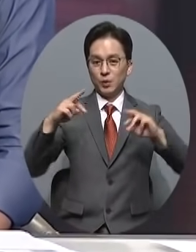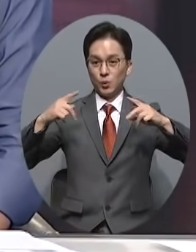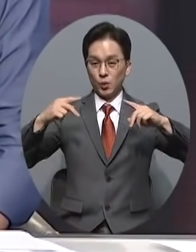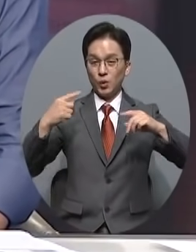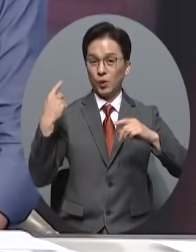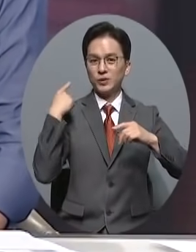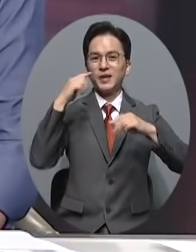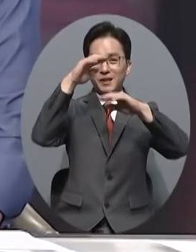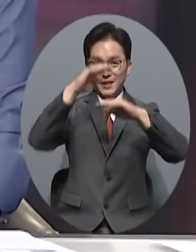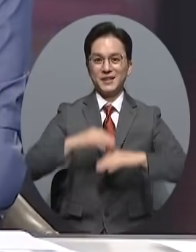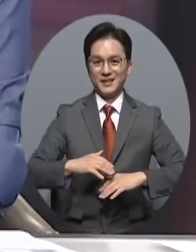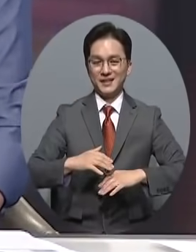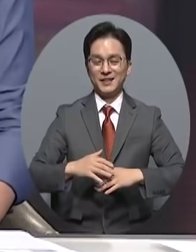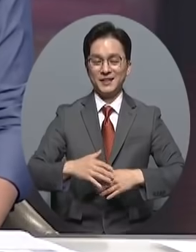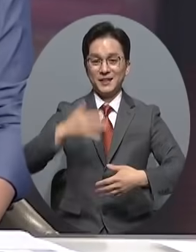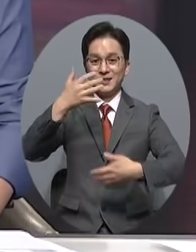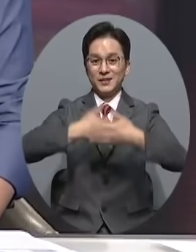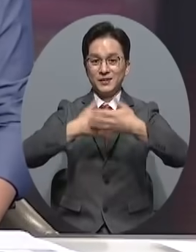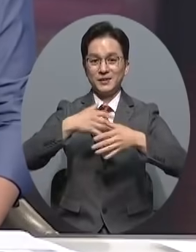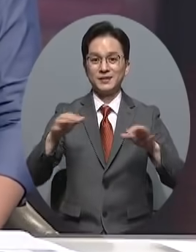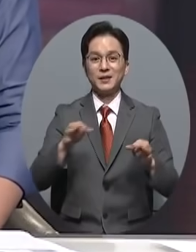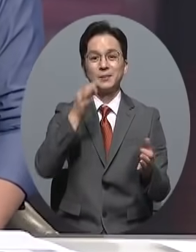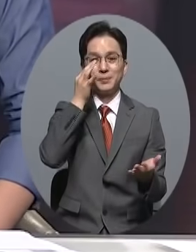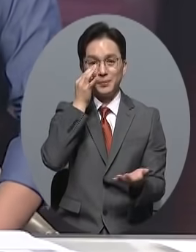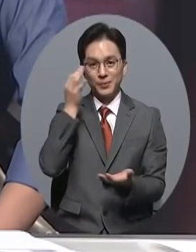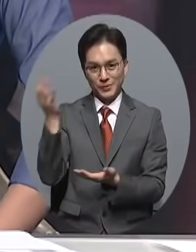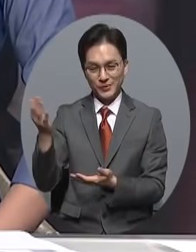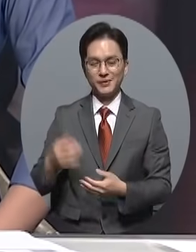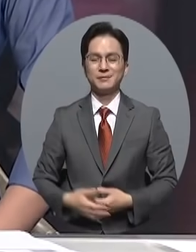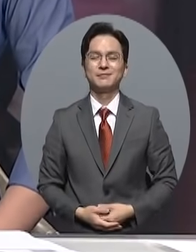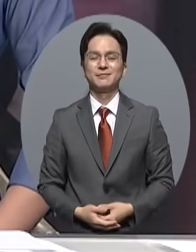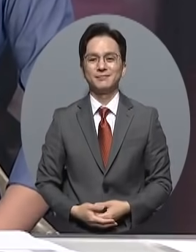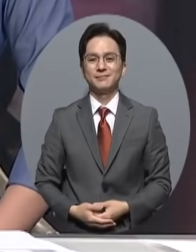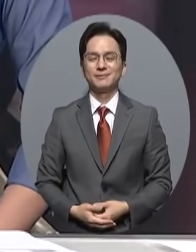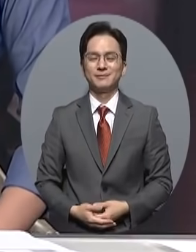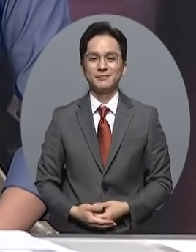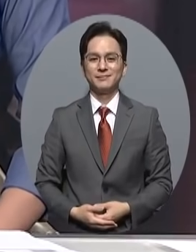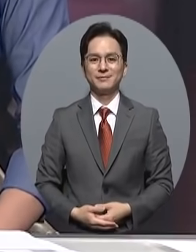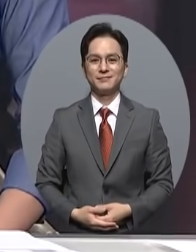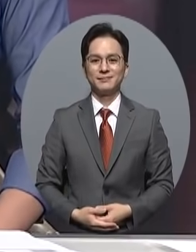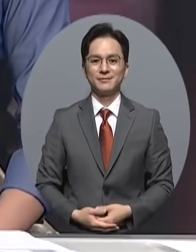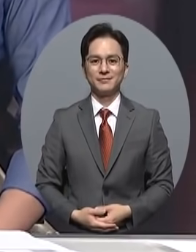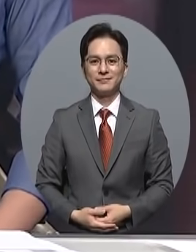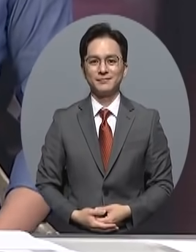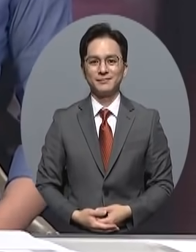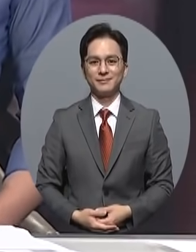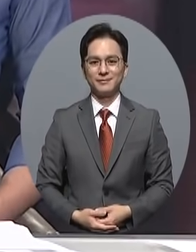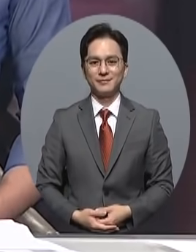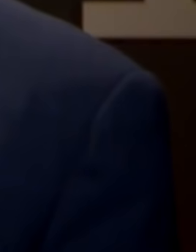간의 경쟁이 갈수록 치열해지고 있습니다. 어제 토론회 장면 보고 이야기 이어가겠습니다.